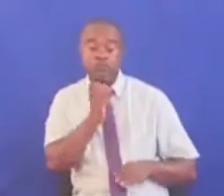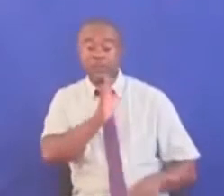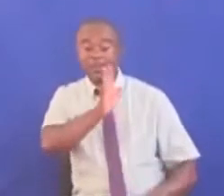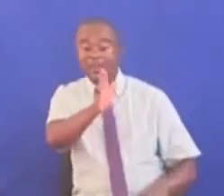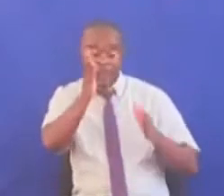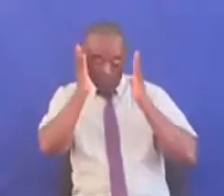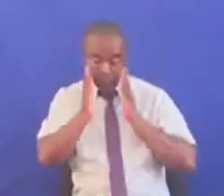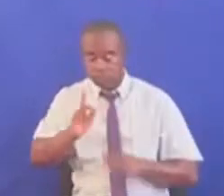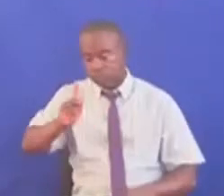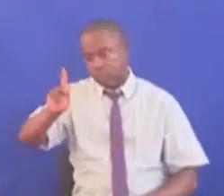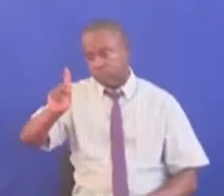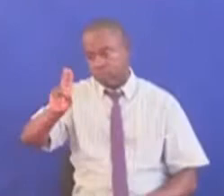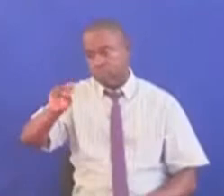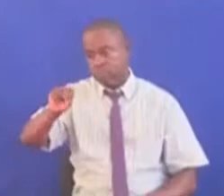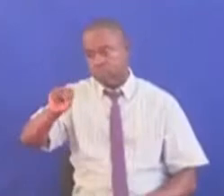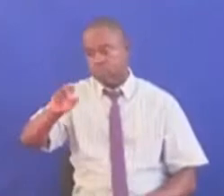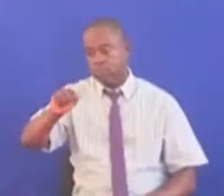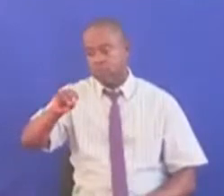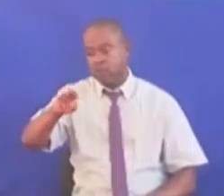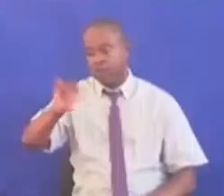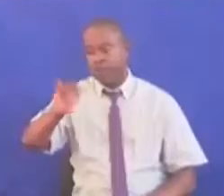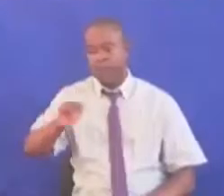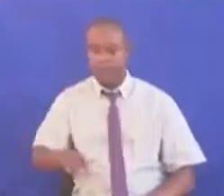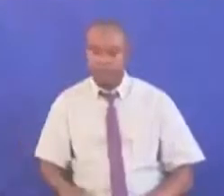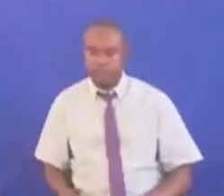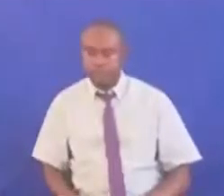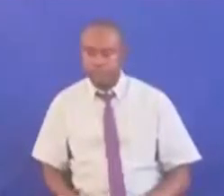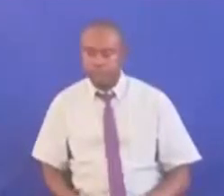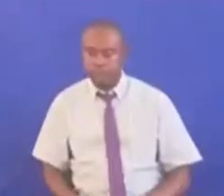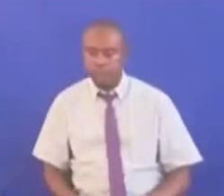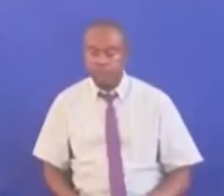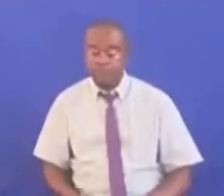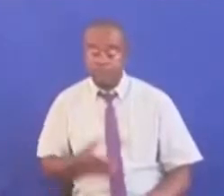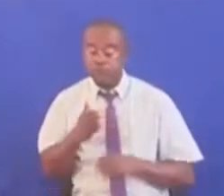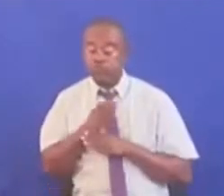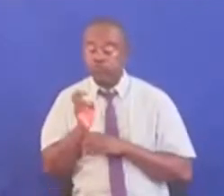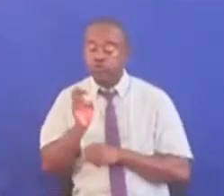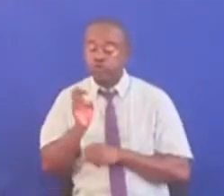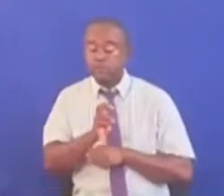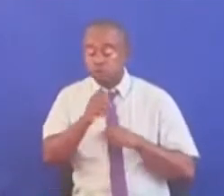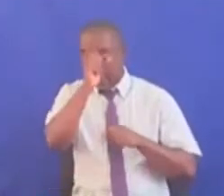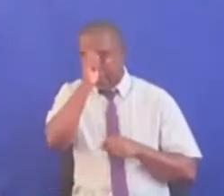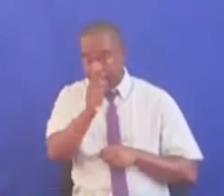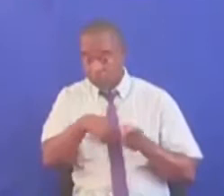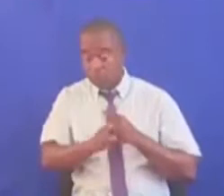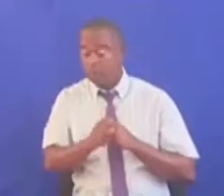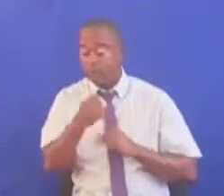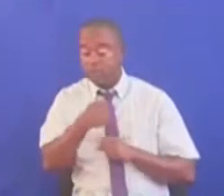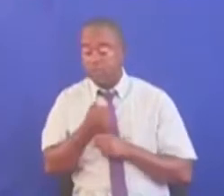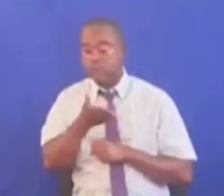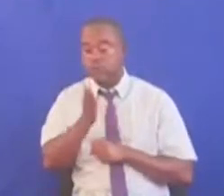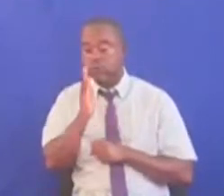kuwa watumishi 598 wamekata rufaa, lakini kati ya rufaa hizo, rufaa 187 hazina